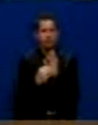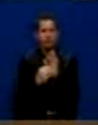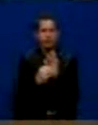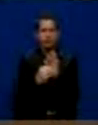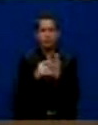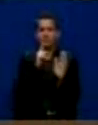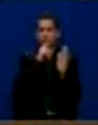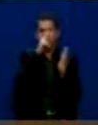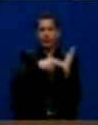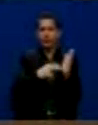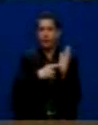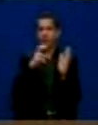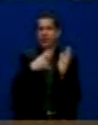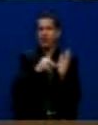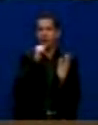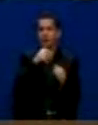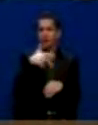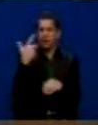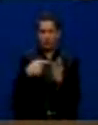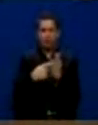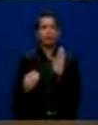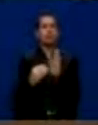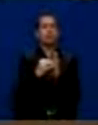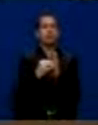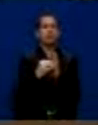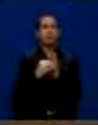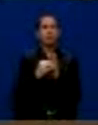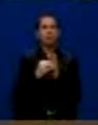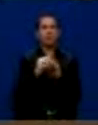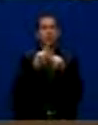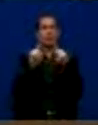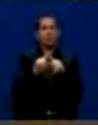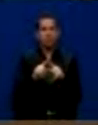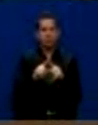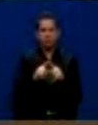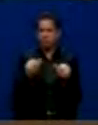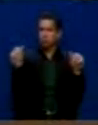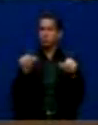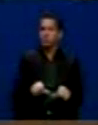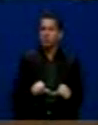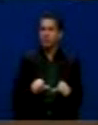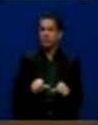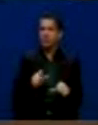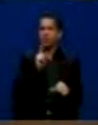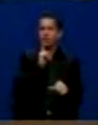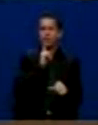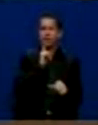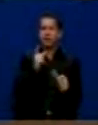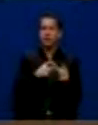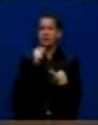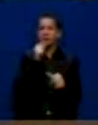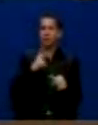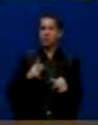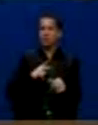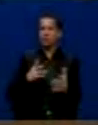lexu nenin 3, e shet që ajo është i mbushur me metoda të zymta madje drakonike të përndjekjes ndaj qytetarëve.